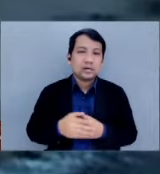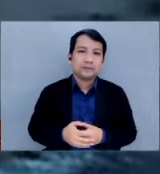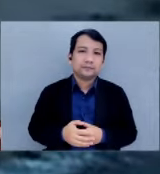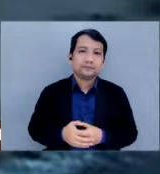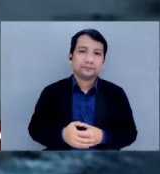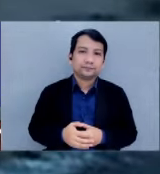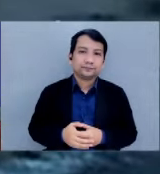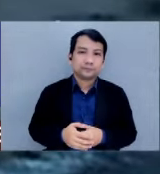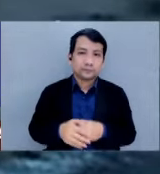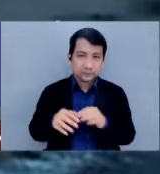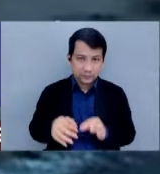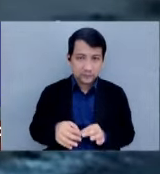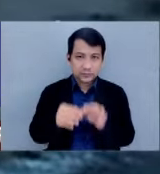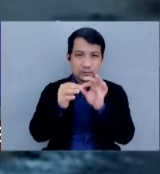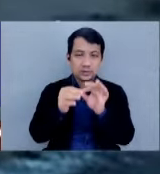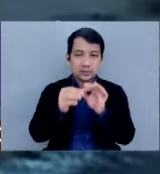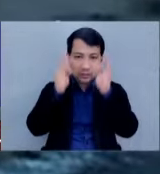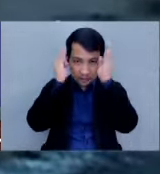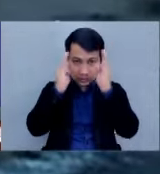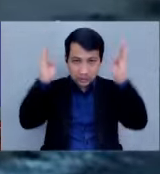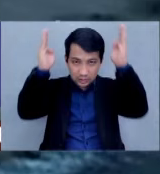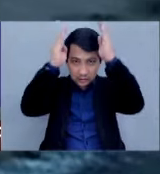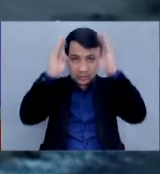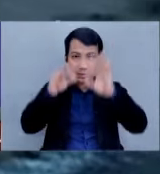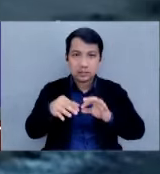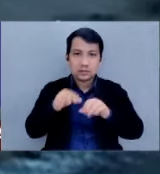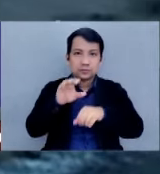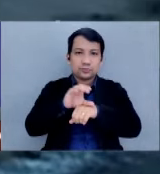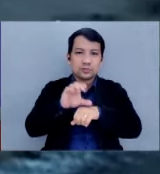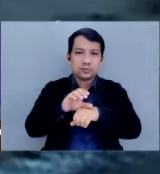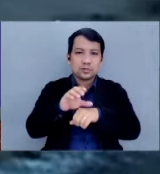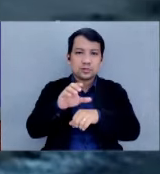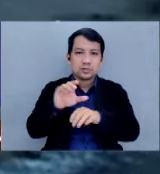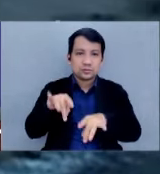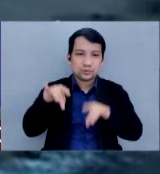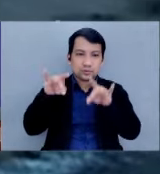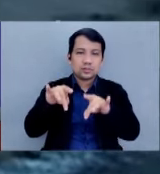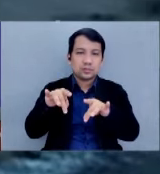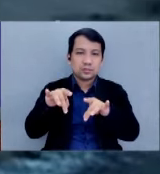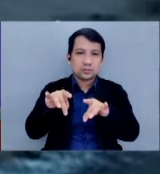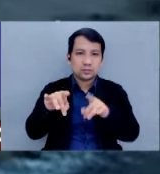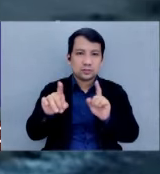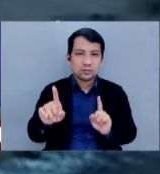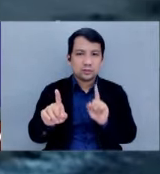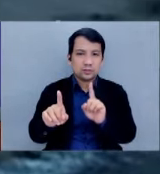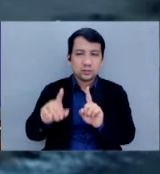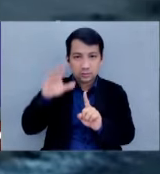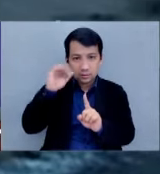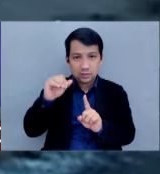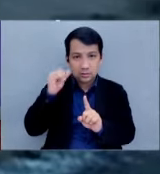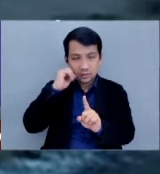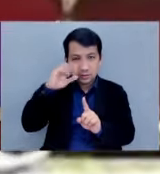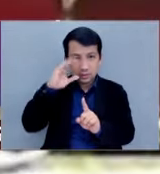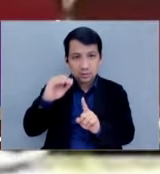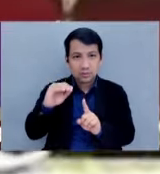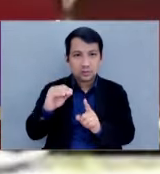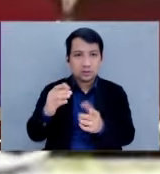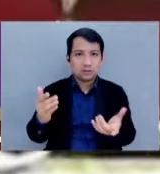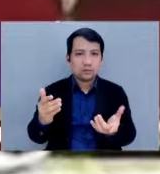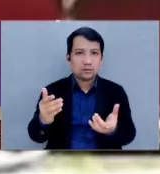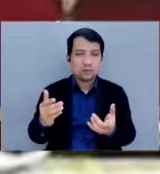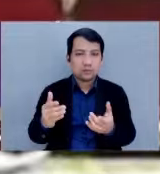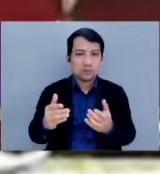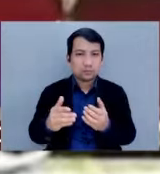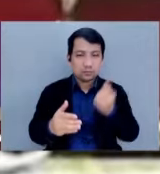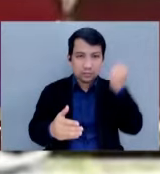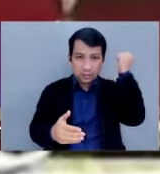Nagmimisa ang obispo na ito sa isang simbahan sa Sydney, Australia. Lumapit sa kanyang isang binatilyo. Walang ano-ano pa, inundayan